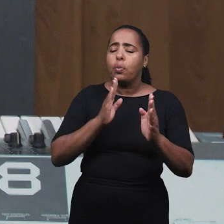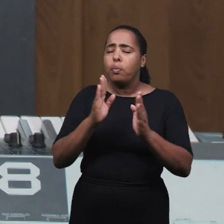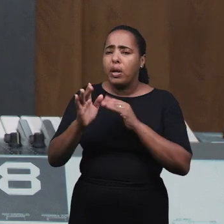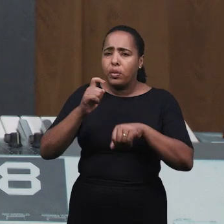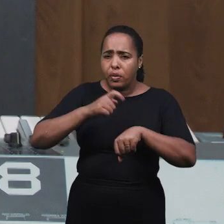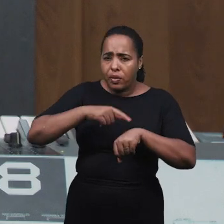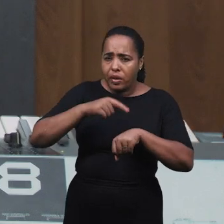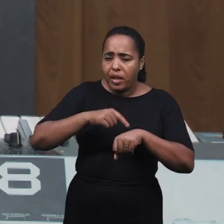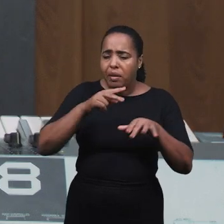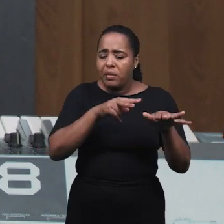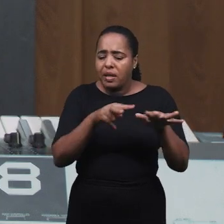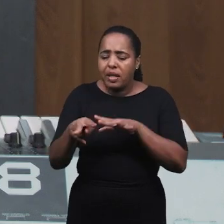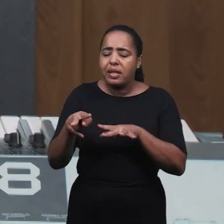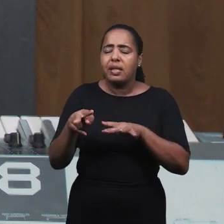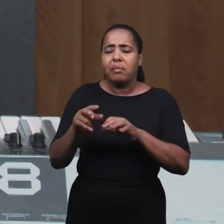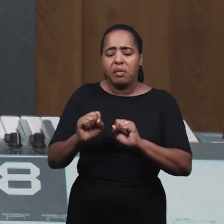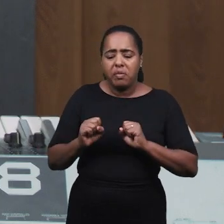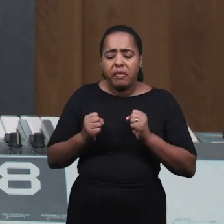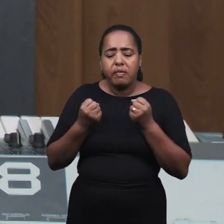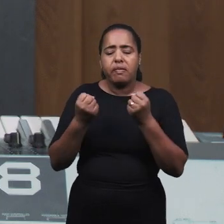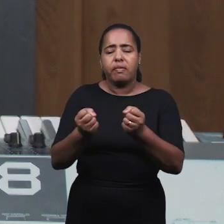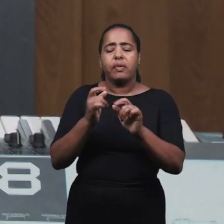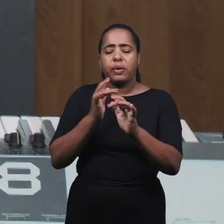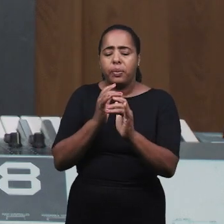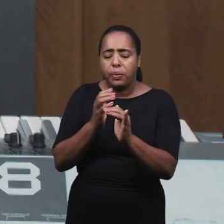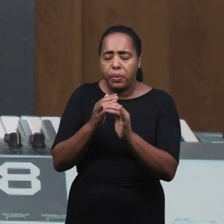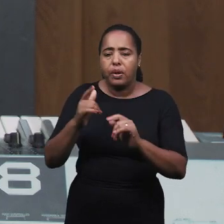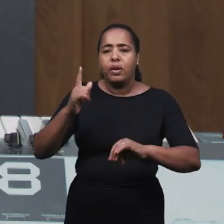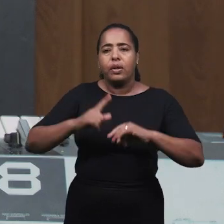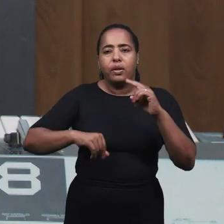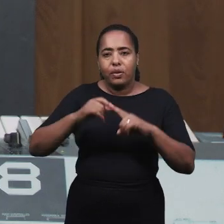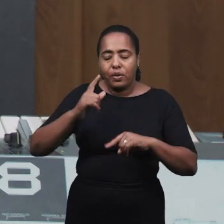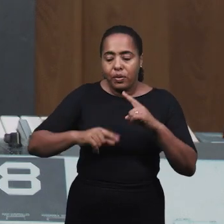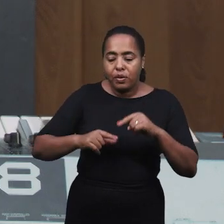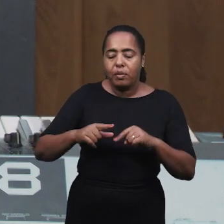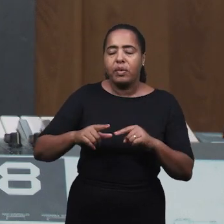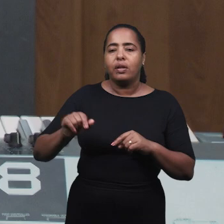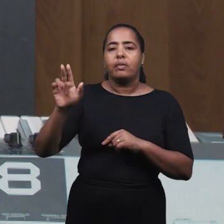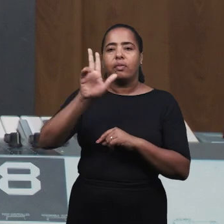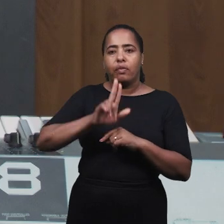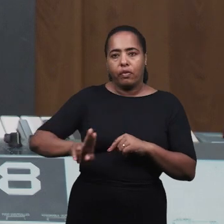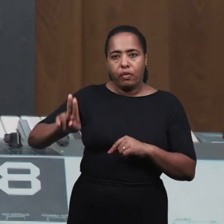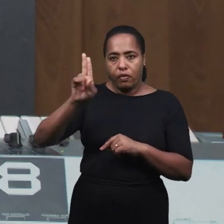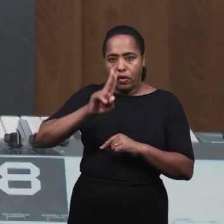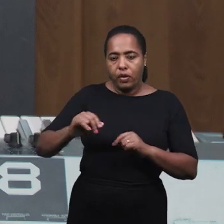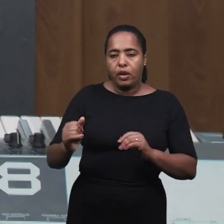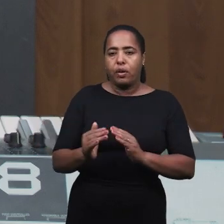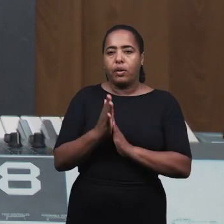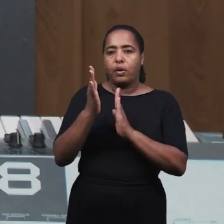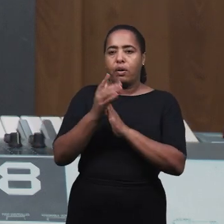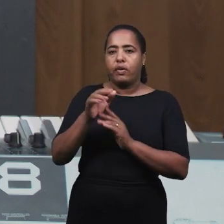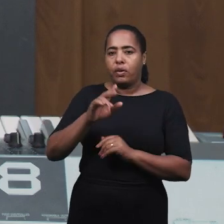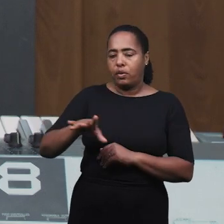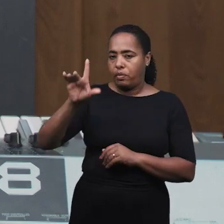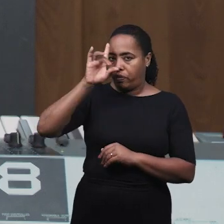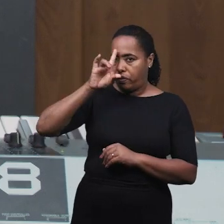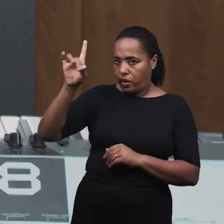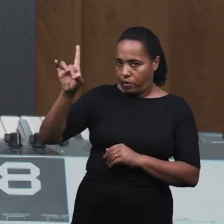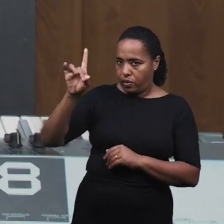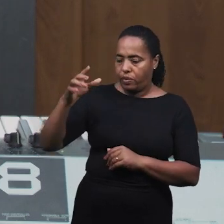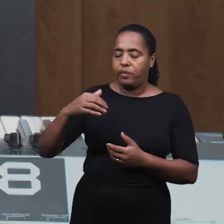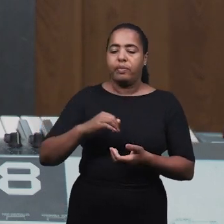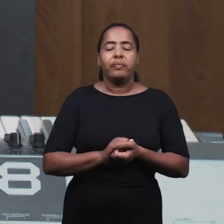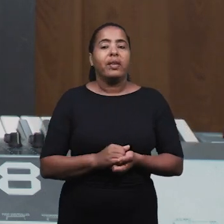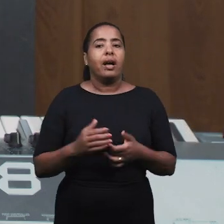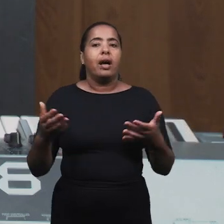vous séparez un temps de votre semaine pour vous dédier à votre flûte, l'instrument, c'est l'instrument que nous allons utiliser pour louer le nom de